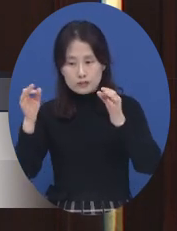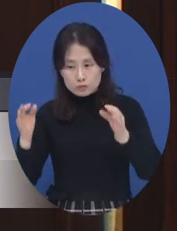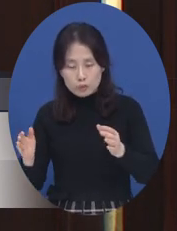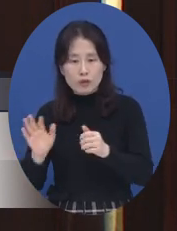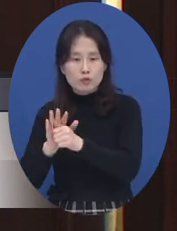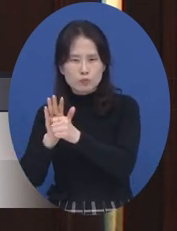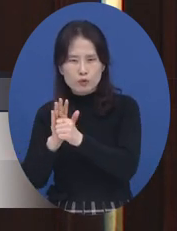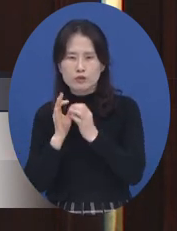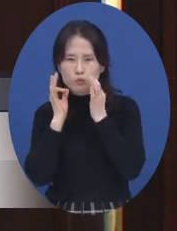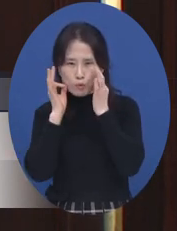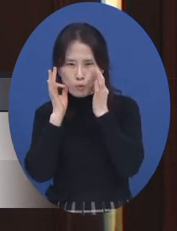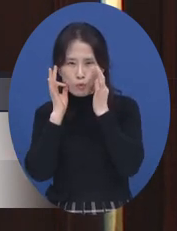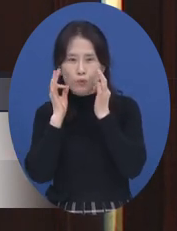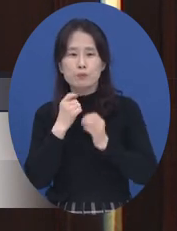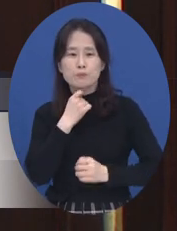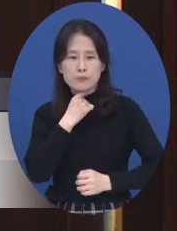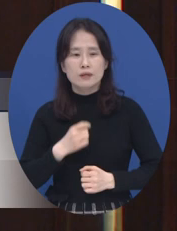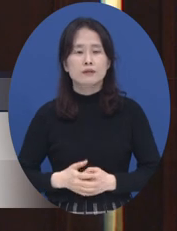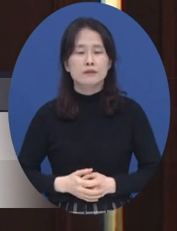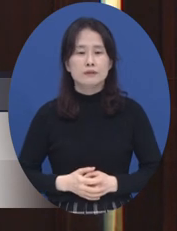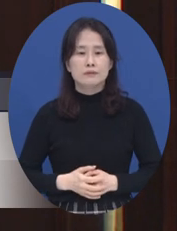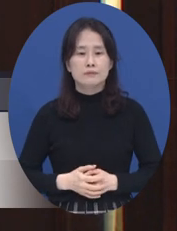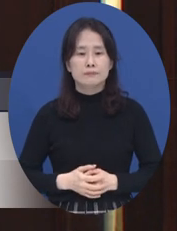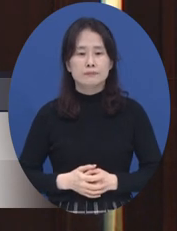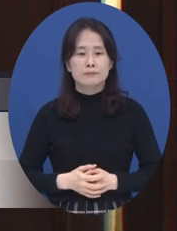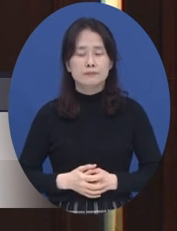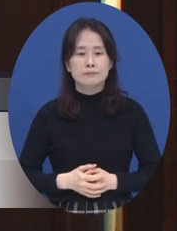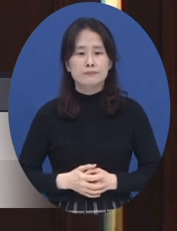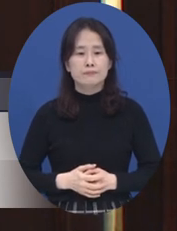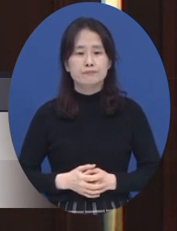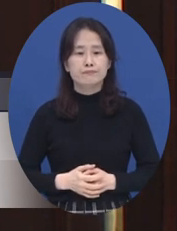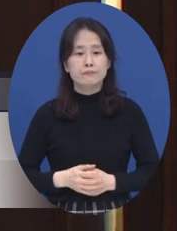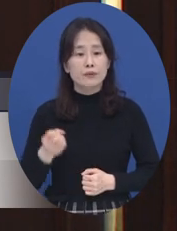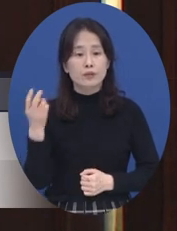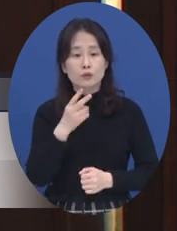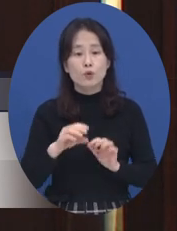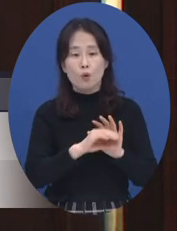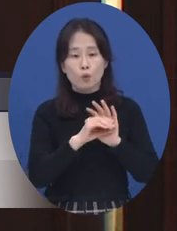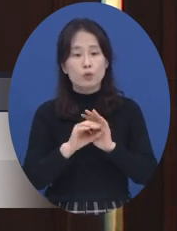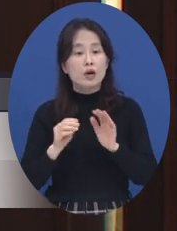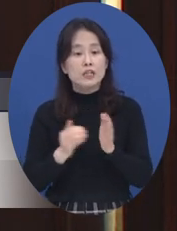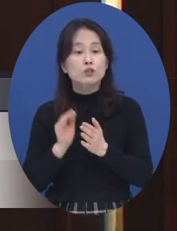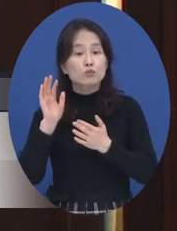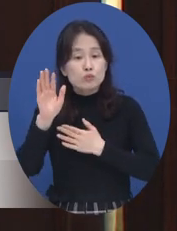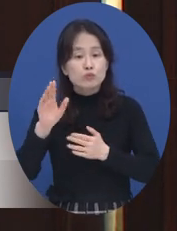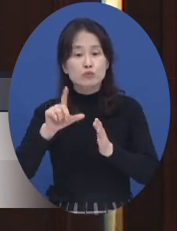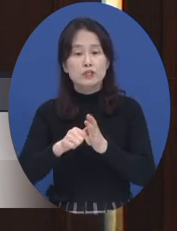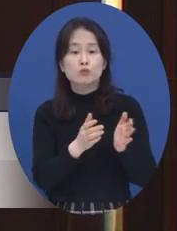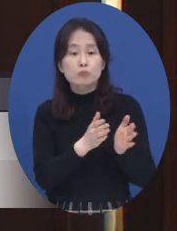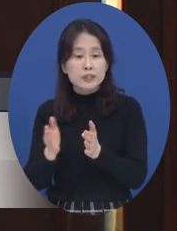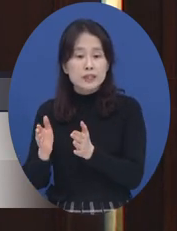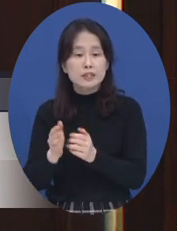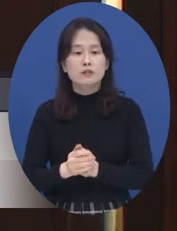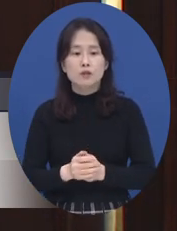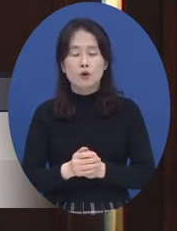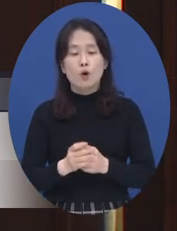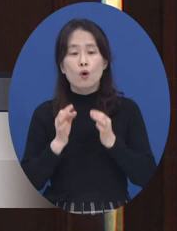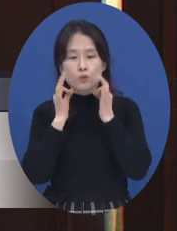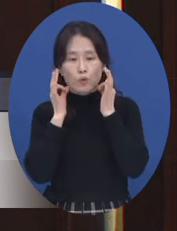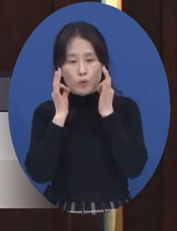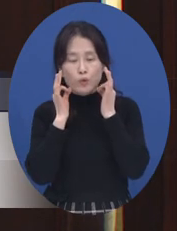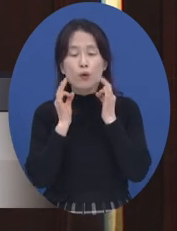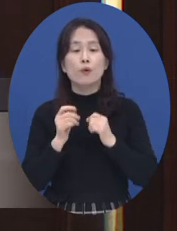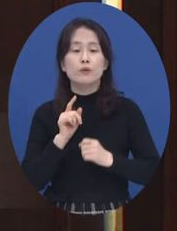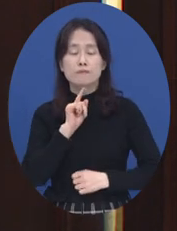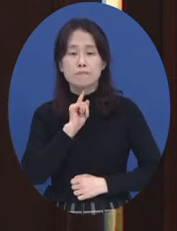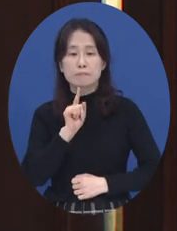민생을 돌보는 데 최선을 다하겠습니다. 또한 코로나19 이후의 시대를 대비하는 데도 소홀함이